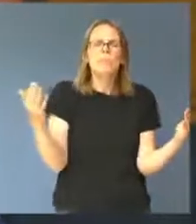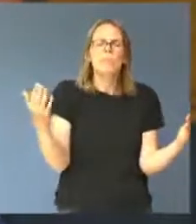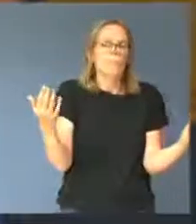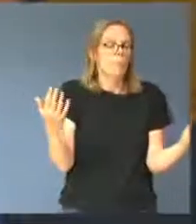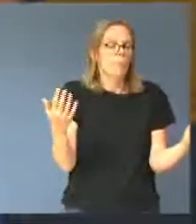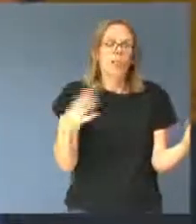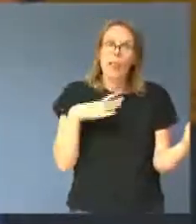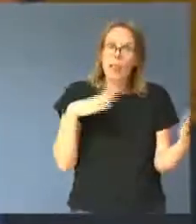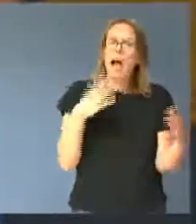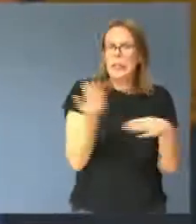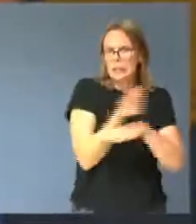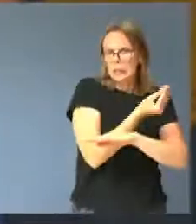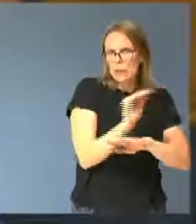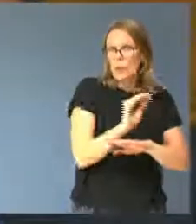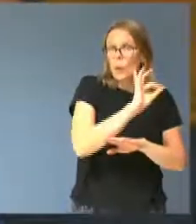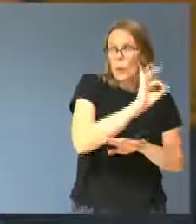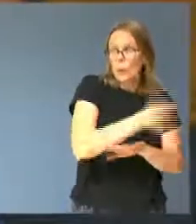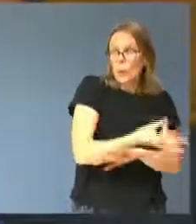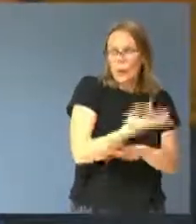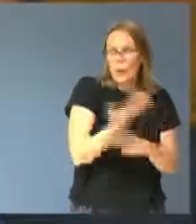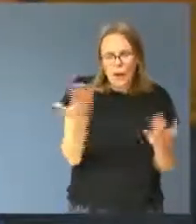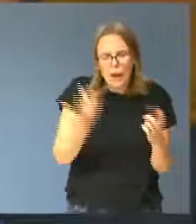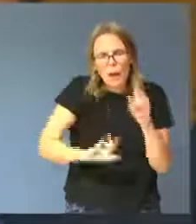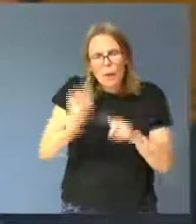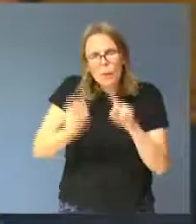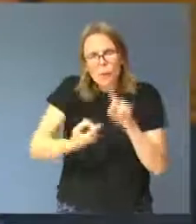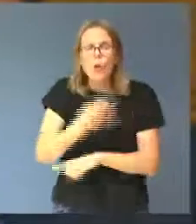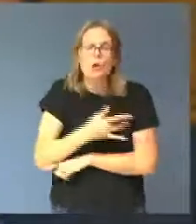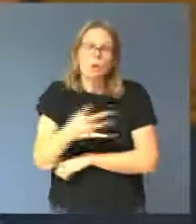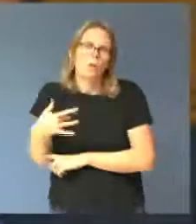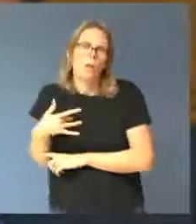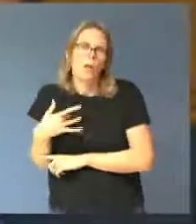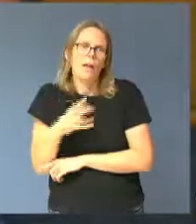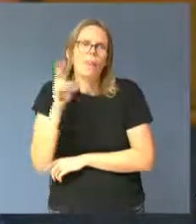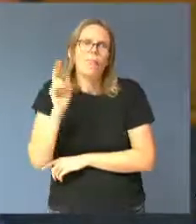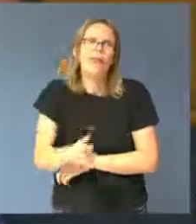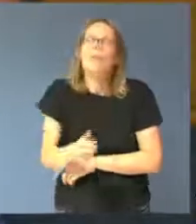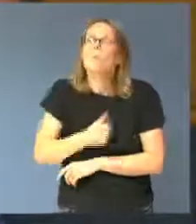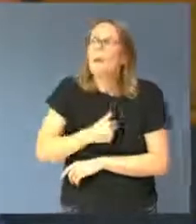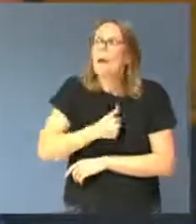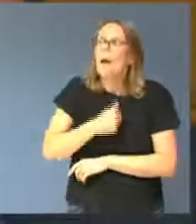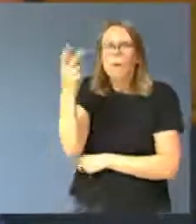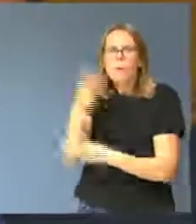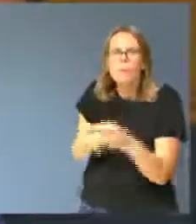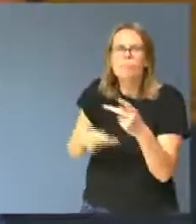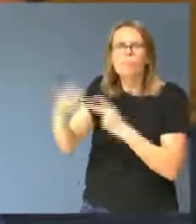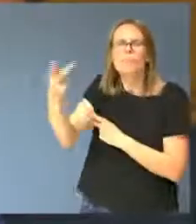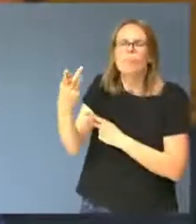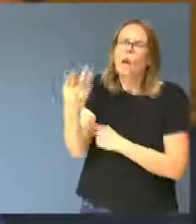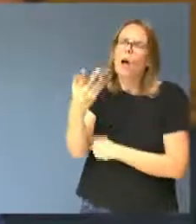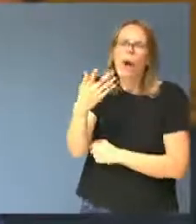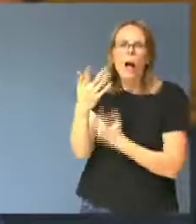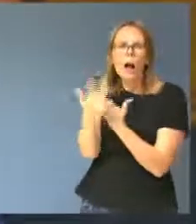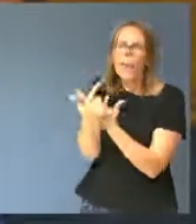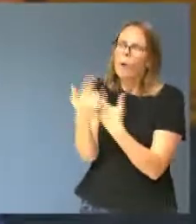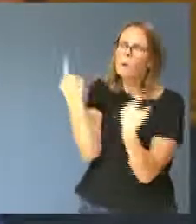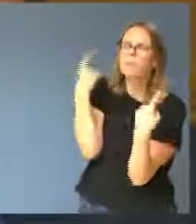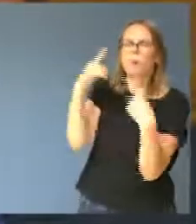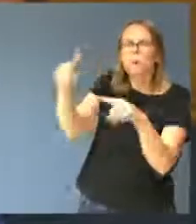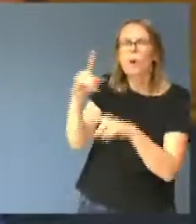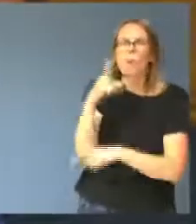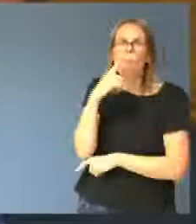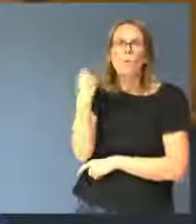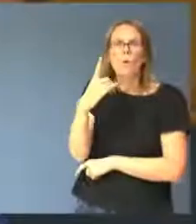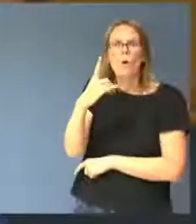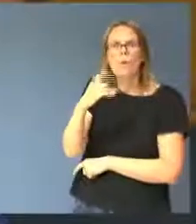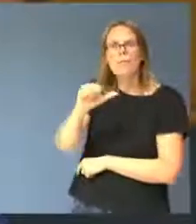question de la santé. Et c'est pour cela d'ailleurs que je n'ai pas écrit à Gérald Darmanin, mais au Premier ministre. Parce que moi,